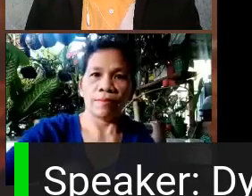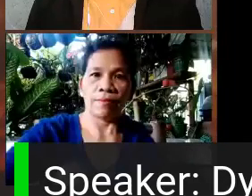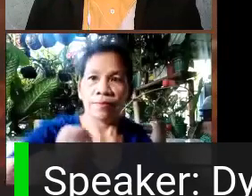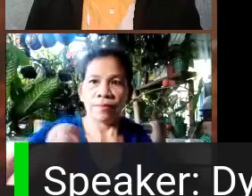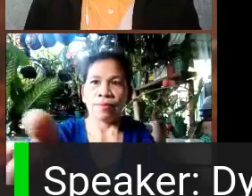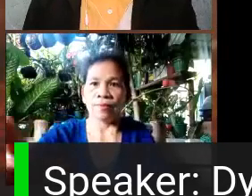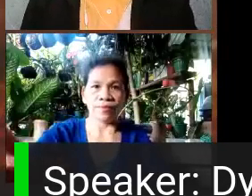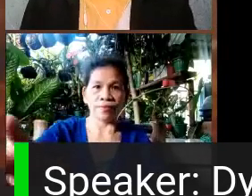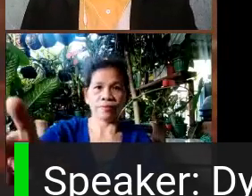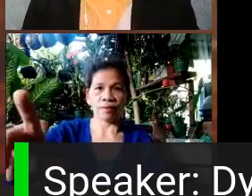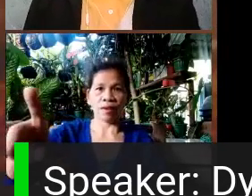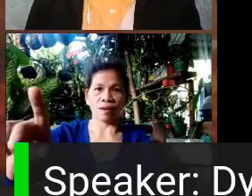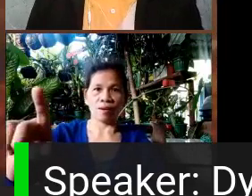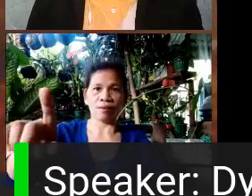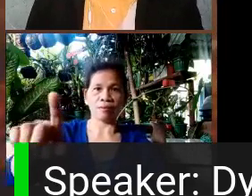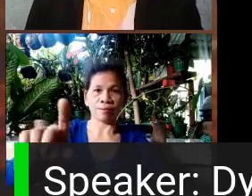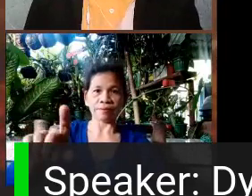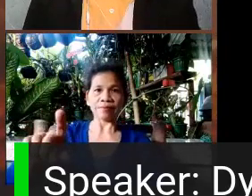Po.